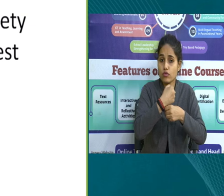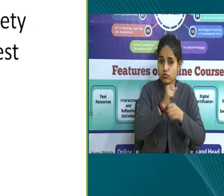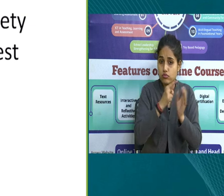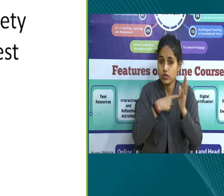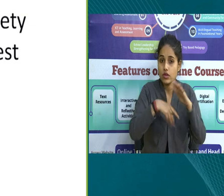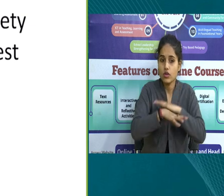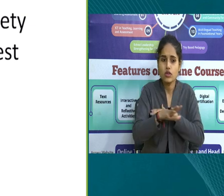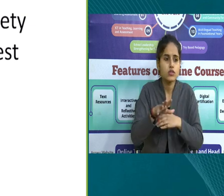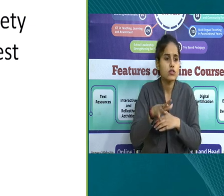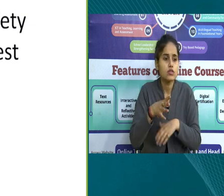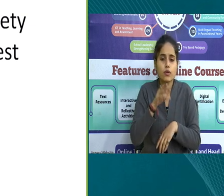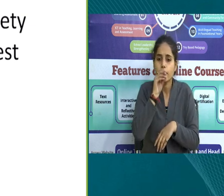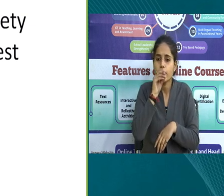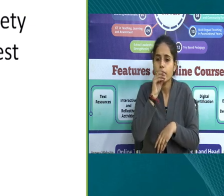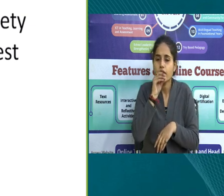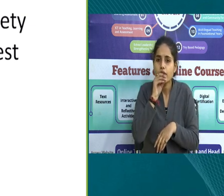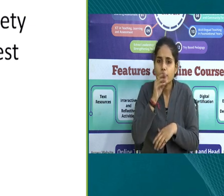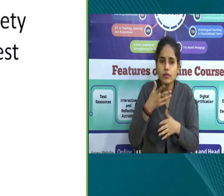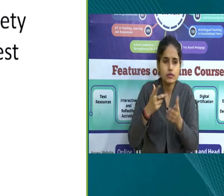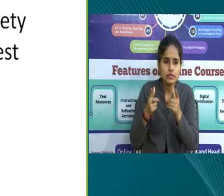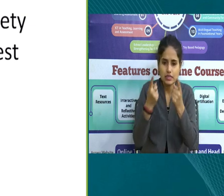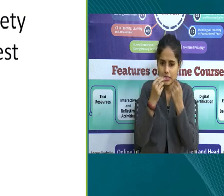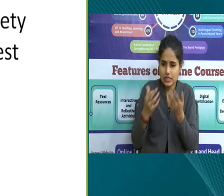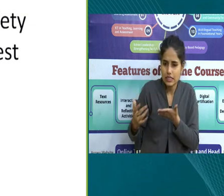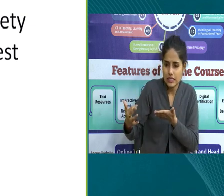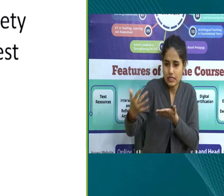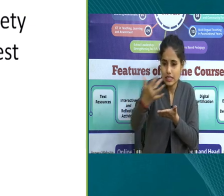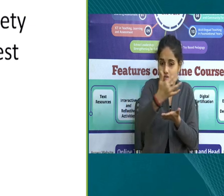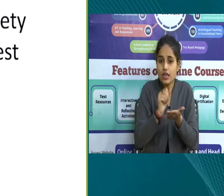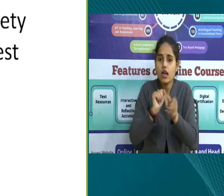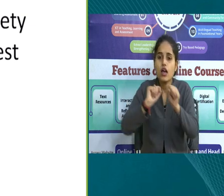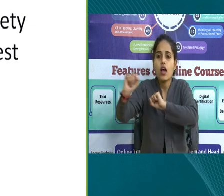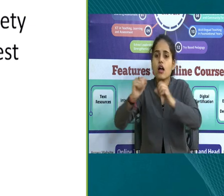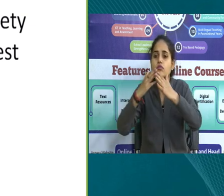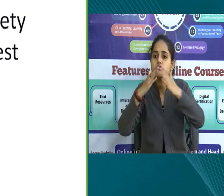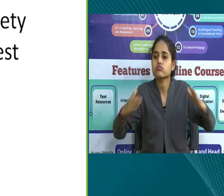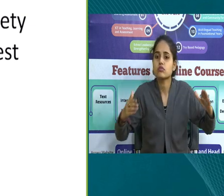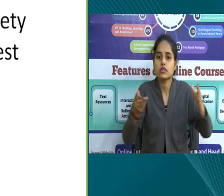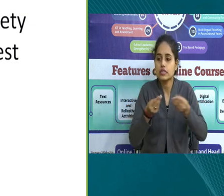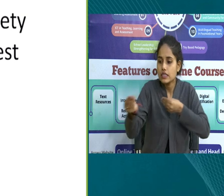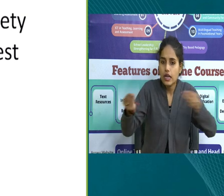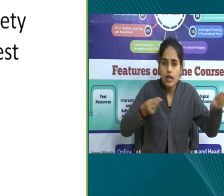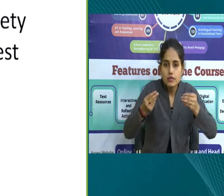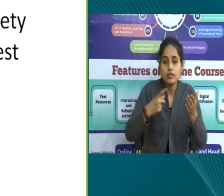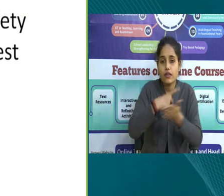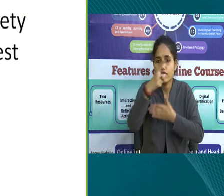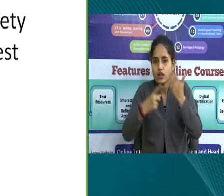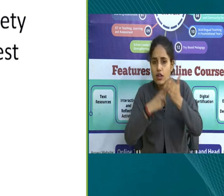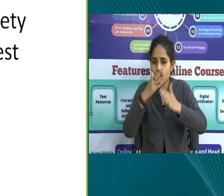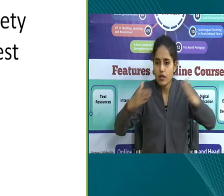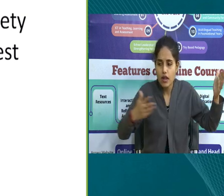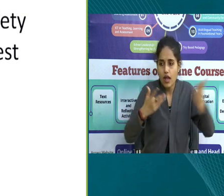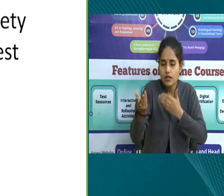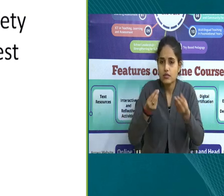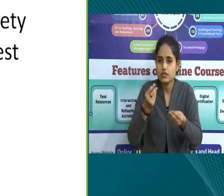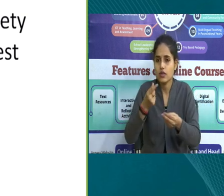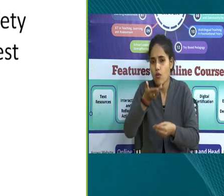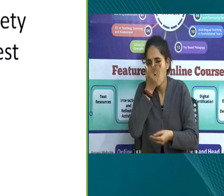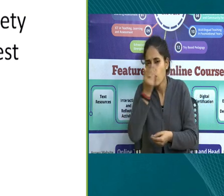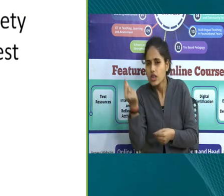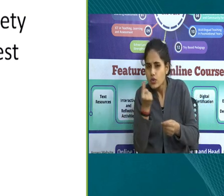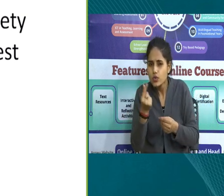इंपोर्मेशन लेंगे की हर हाउच को यूटिलाईज किया जाता है और कैसे वो लोग वेस्ट कर देते हैं